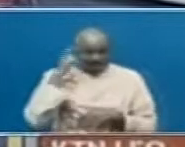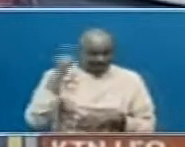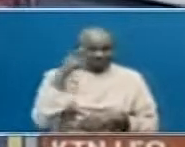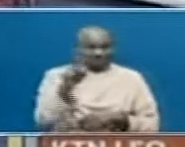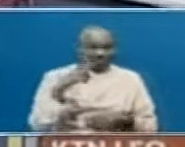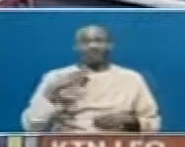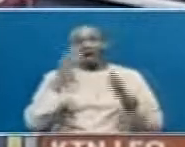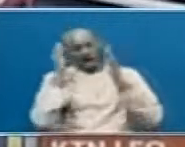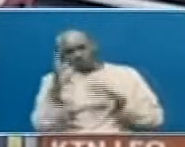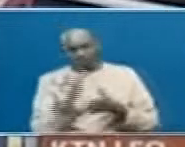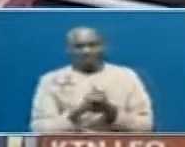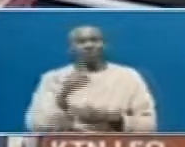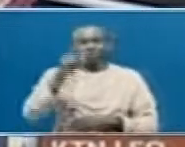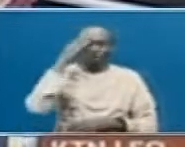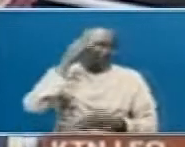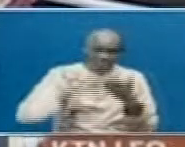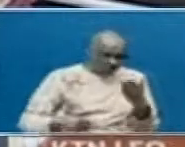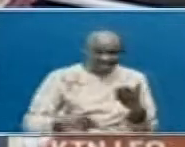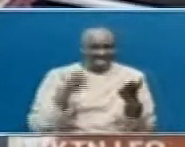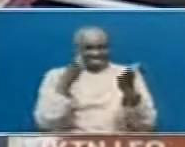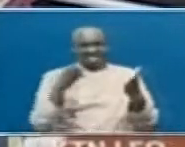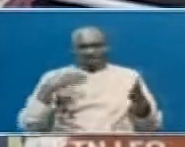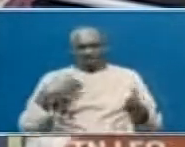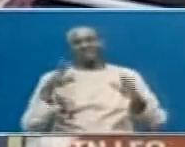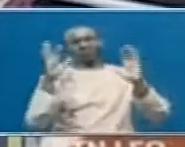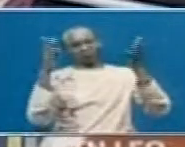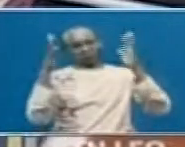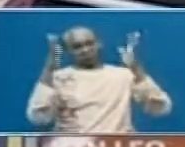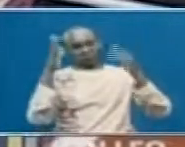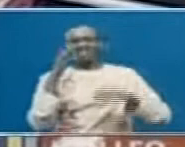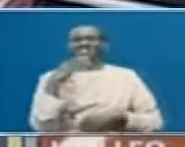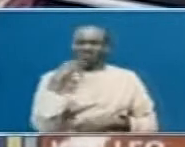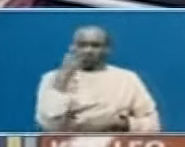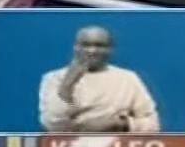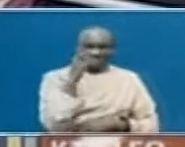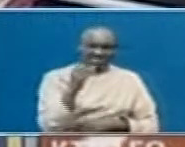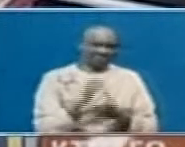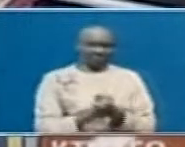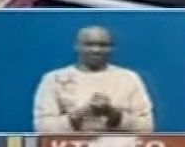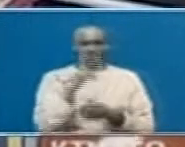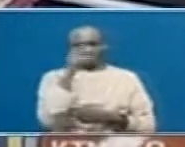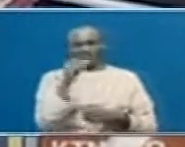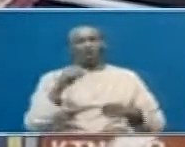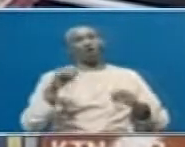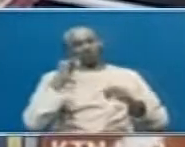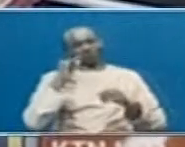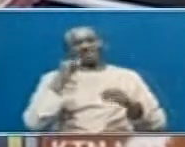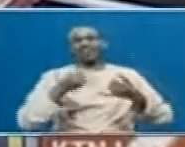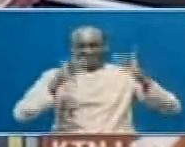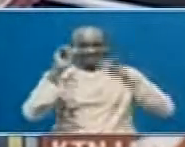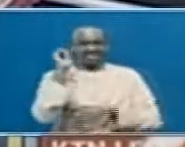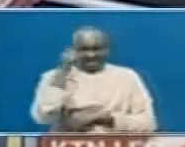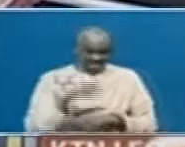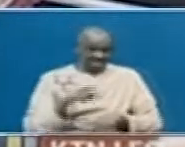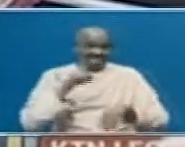Hamjambo watazamaji, kama mnavyofahamu ni kwamba tunatimiza miaka 20 ya jamhuri yetu ya Kenya